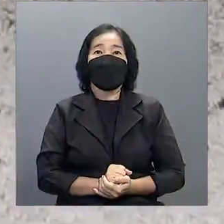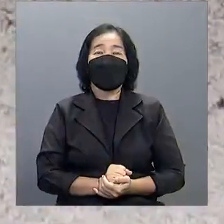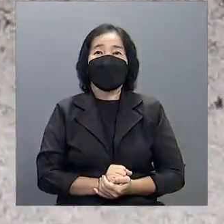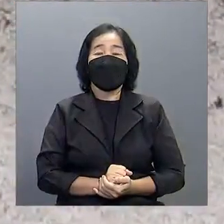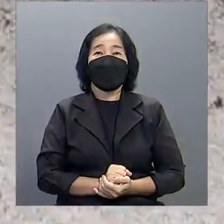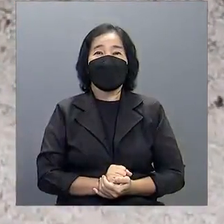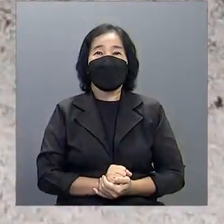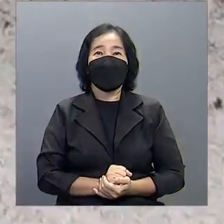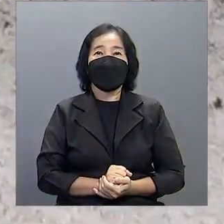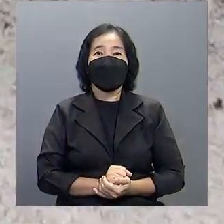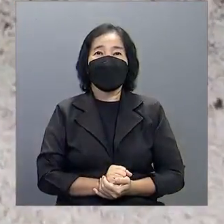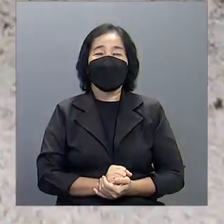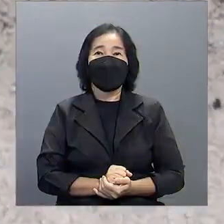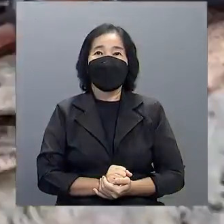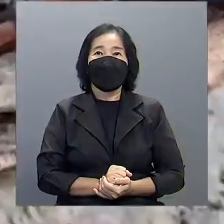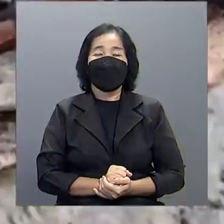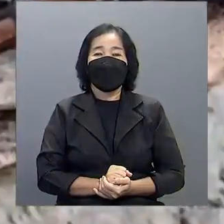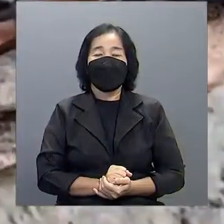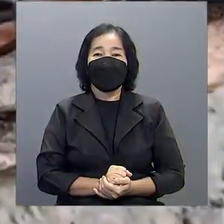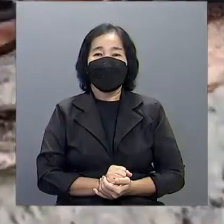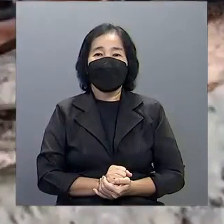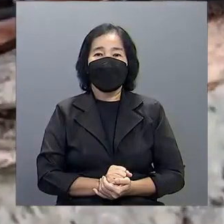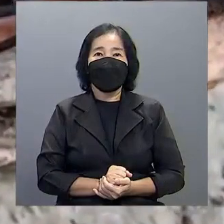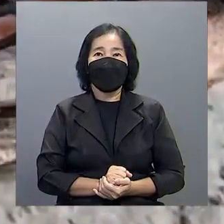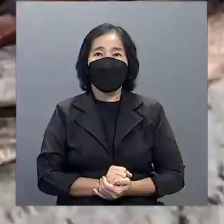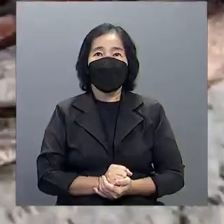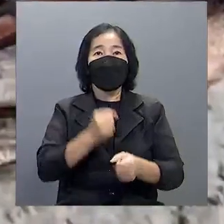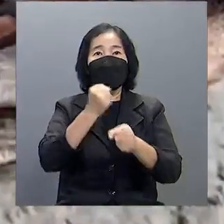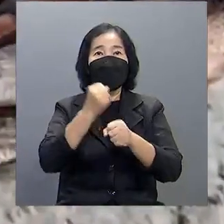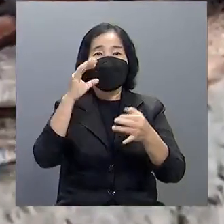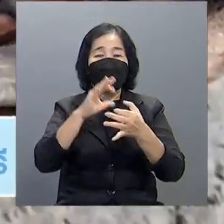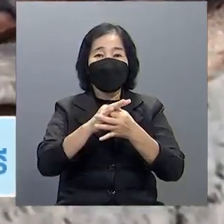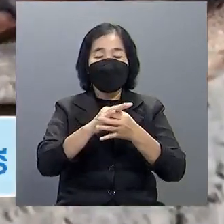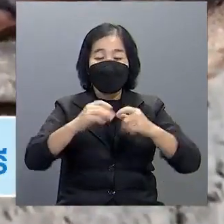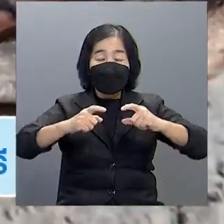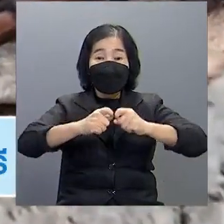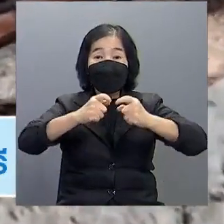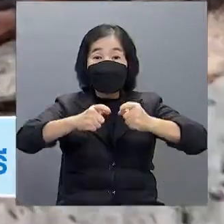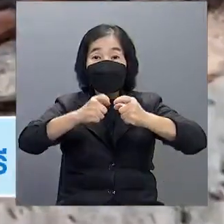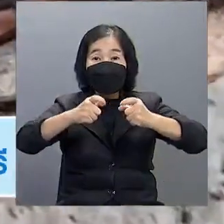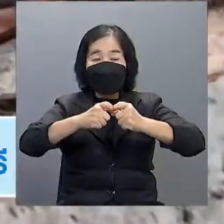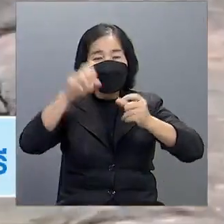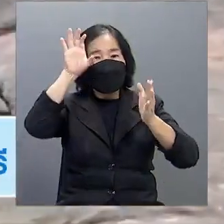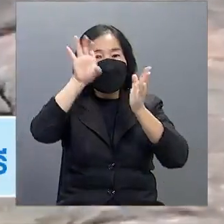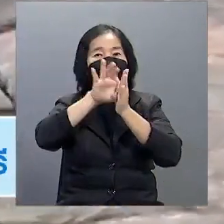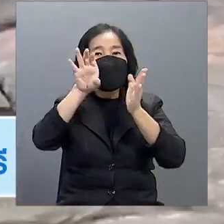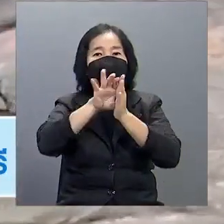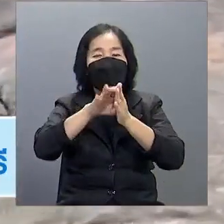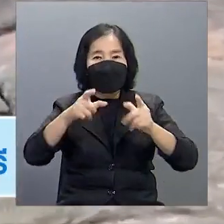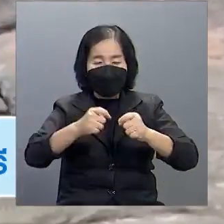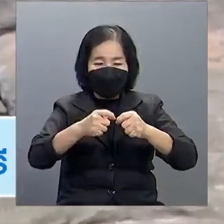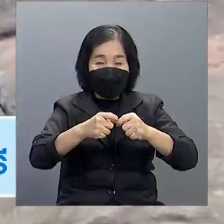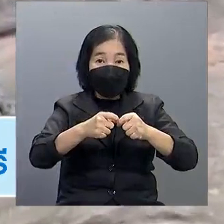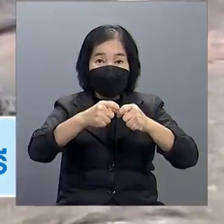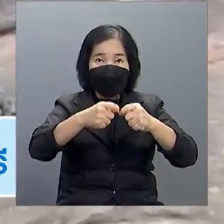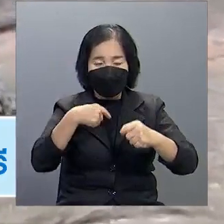นี่ค่ะมาหน้าตางานแมลงโมเดลหลายชนิดทำมาจากลูกหมากลานมันเหมือนแมลงจริงเหมือนกันนะคะตอนแรกมองแวบๆเ